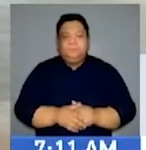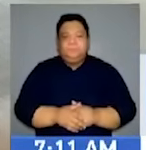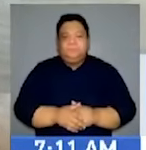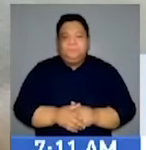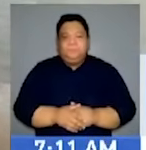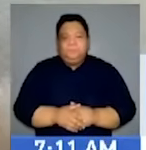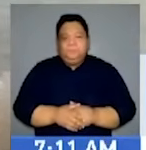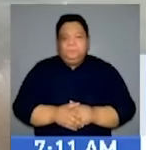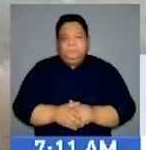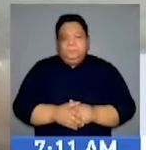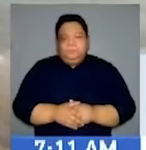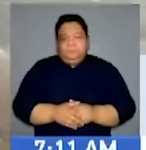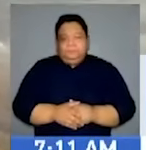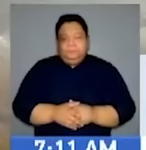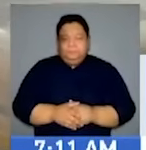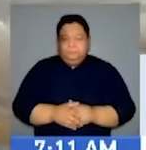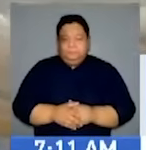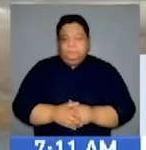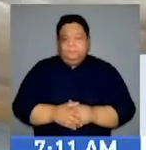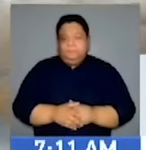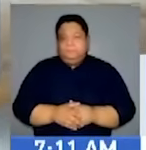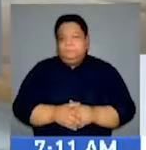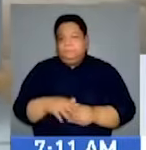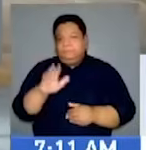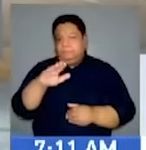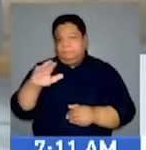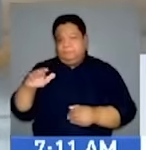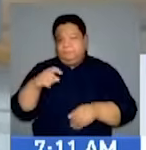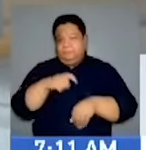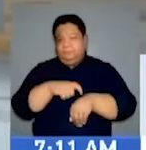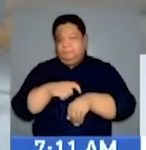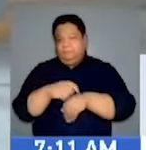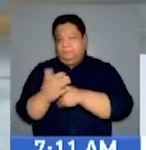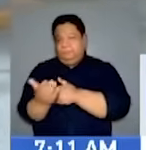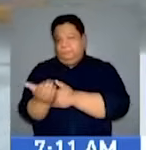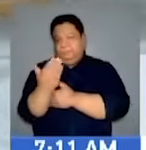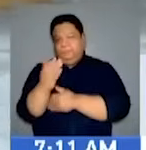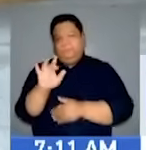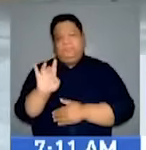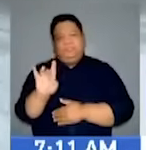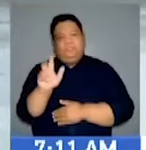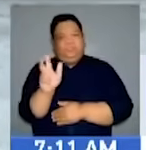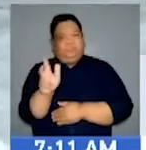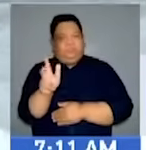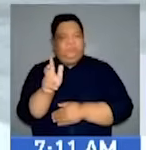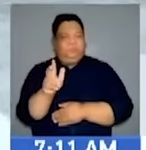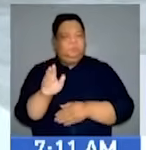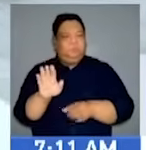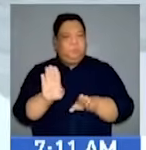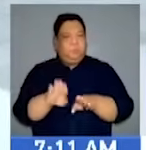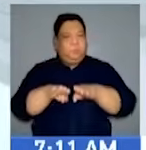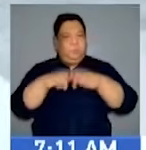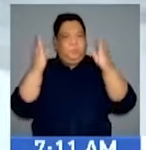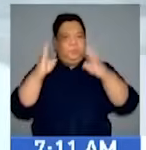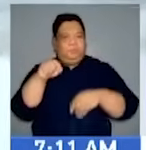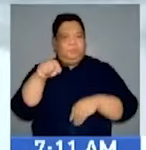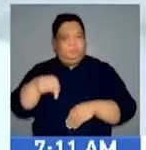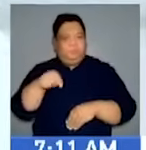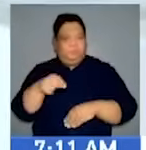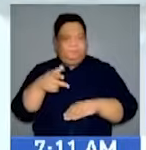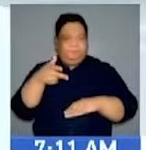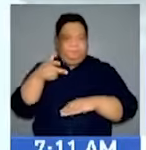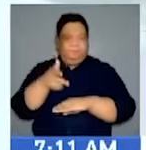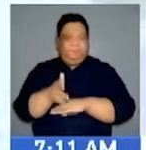Ivan, mga kapuso, 8:30 a.m. formal na bubuksan itong Lagos Nilad Underpass ayon sa naunang anunsyo ng Manila